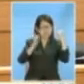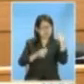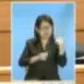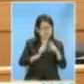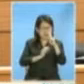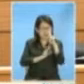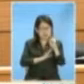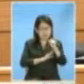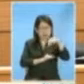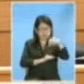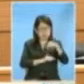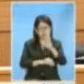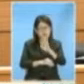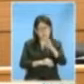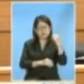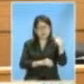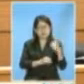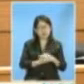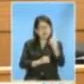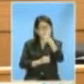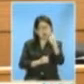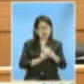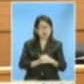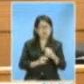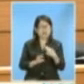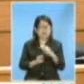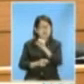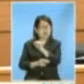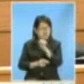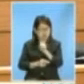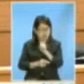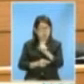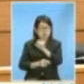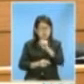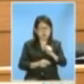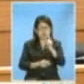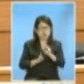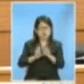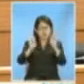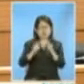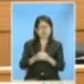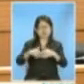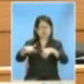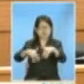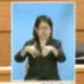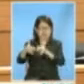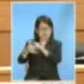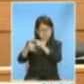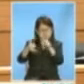รัฐสภาของสหพันธ์รัฐมาเลเซียนะครับประกอบด้วยสภาผู้แทนซึ่งมาจากการเลือกตั้งโดยตรงของประชาชน